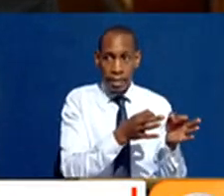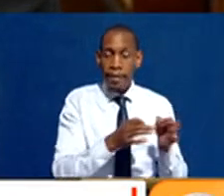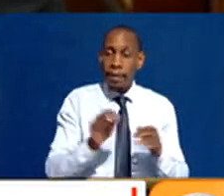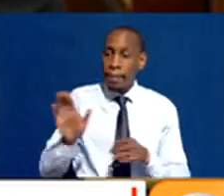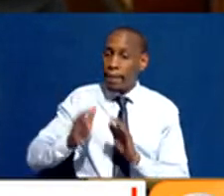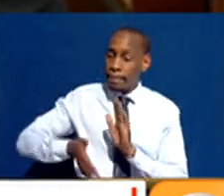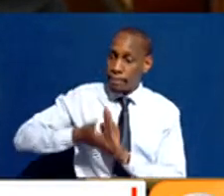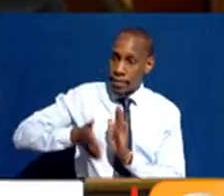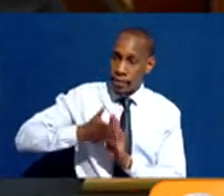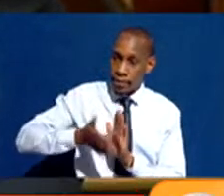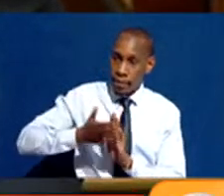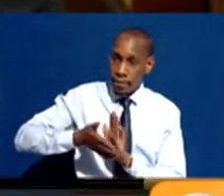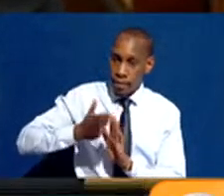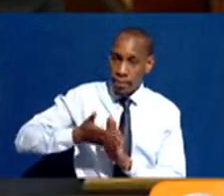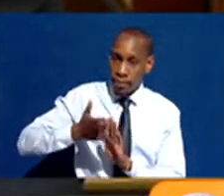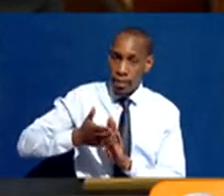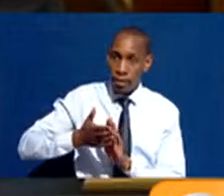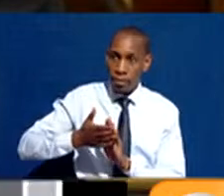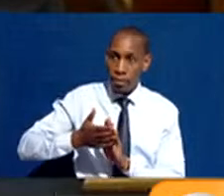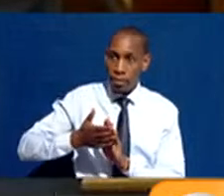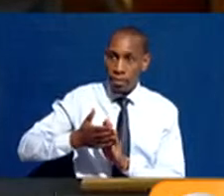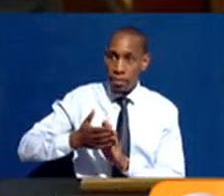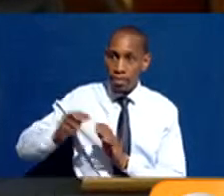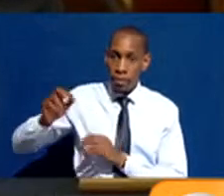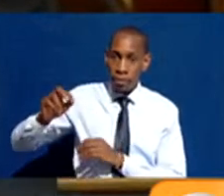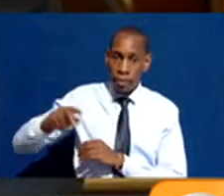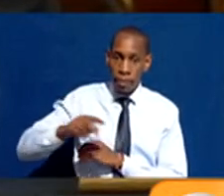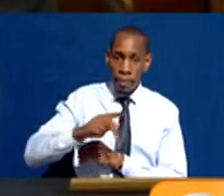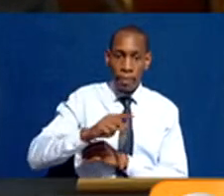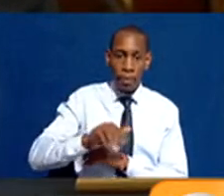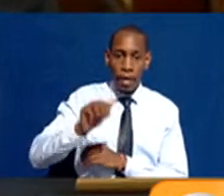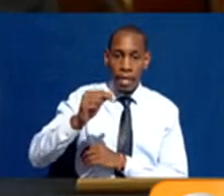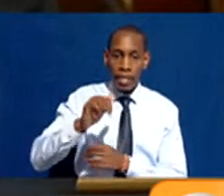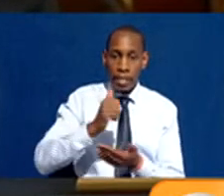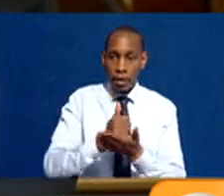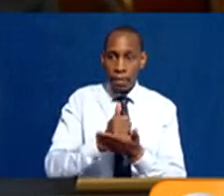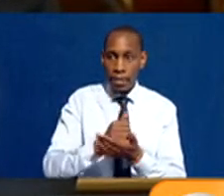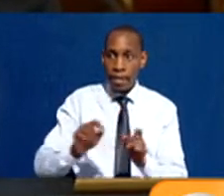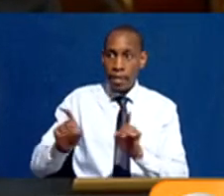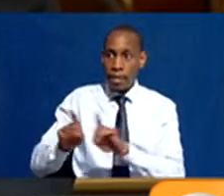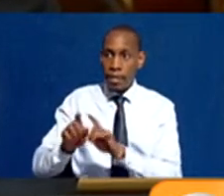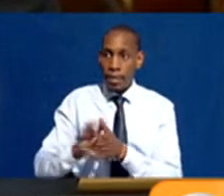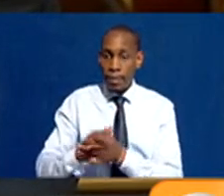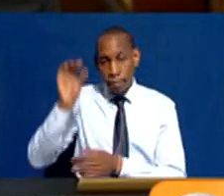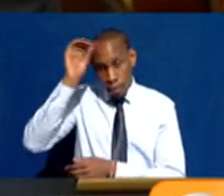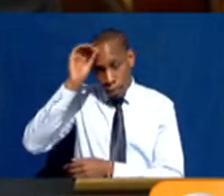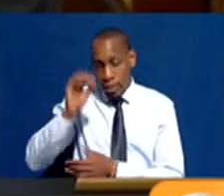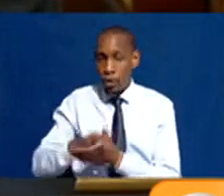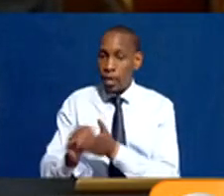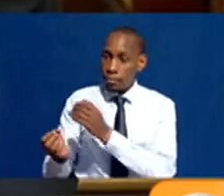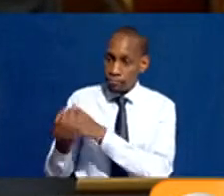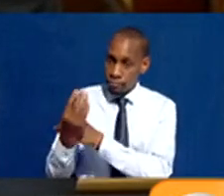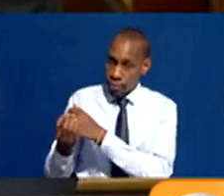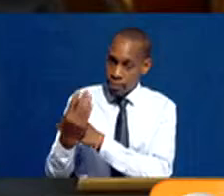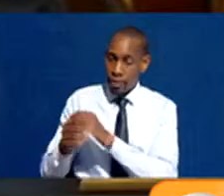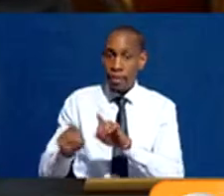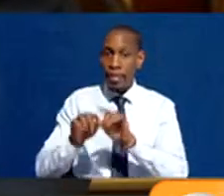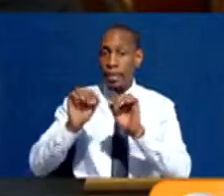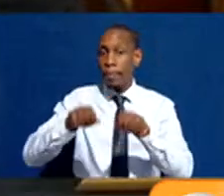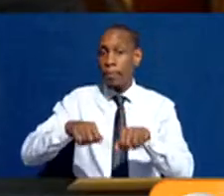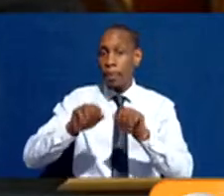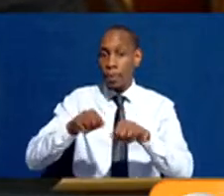quickly walk to the AG's chambers, get that opinion, and be able